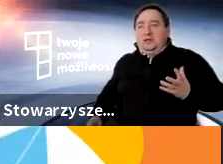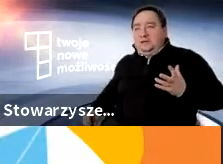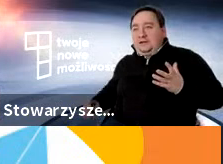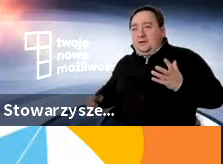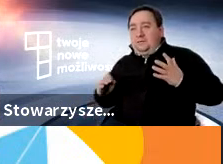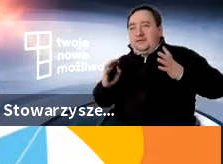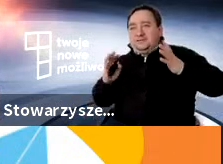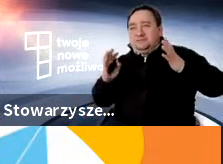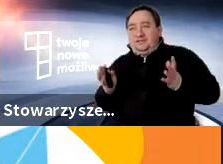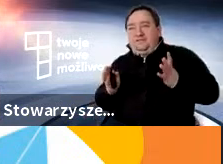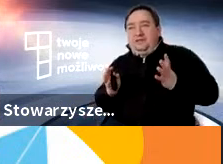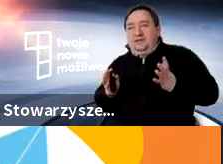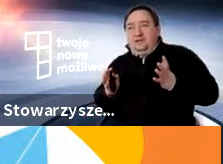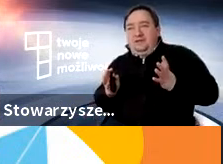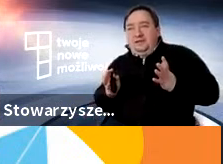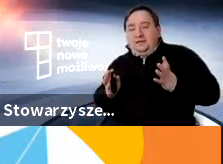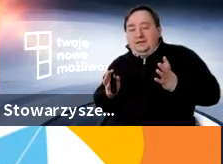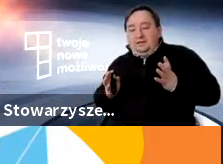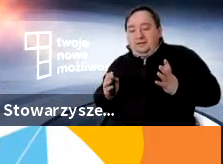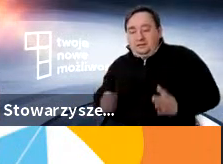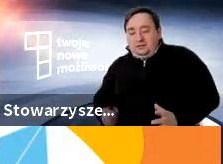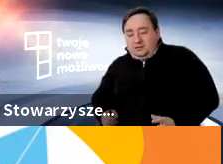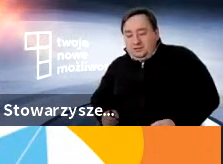zarysuję trochę taką perspektywę,